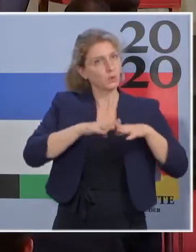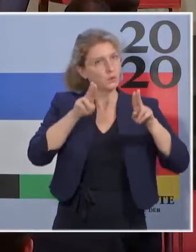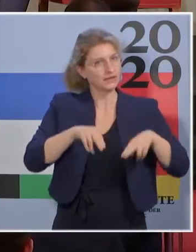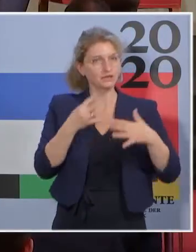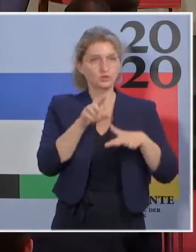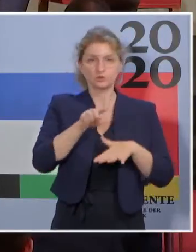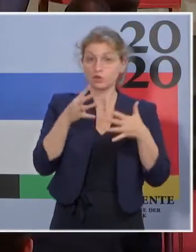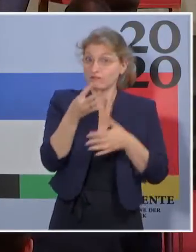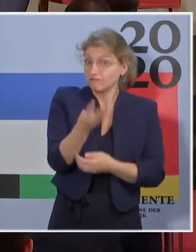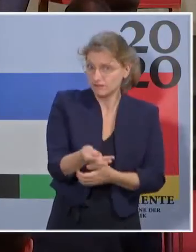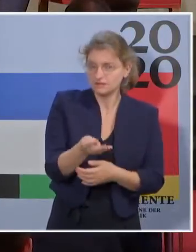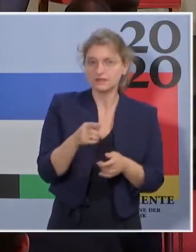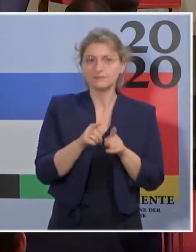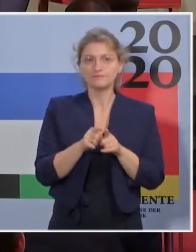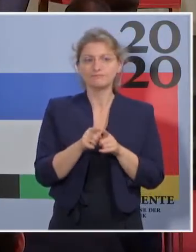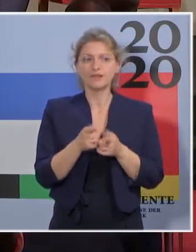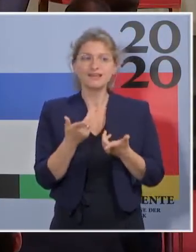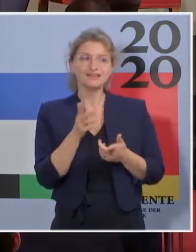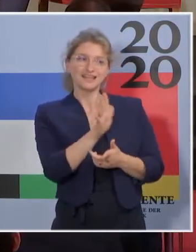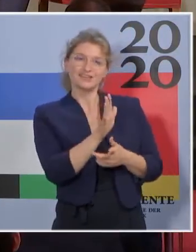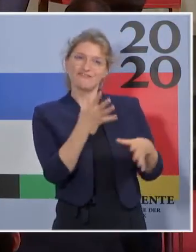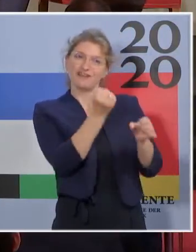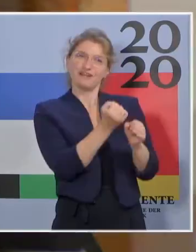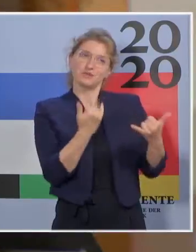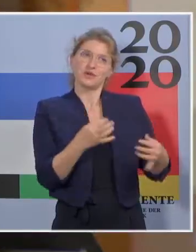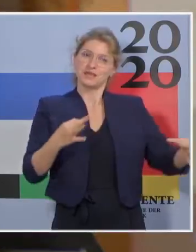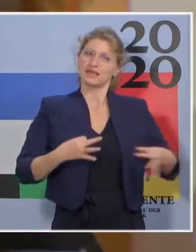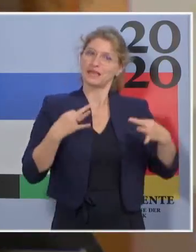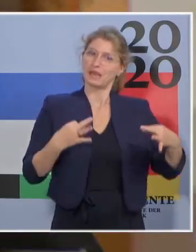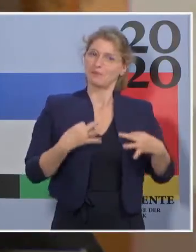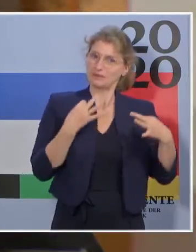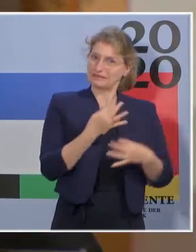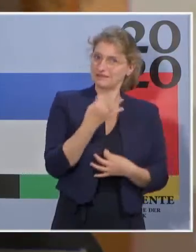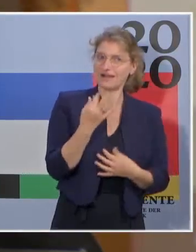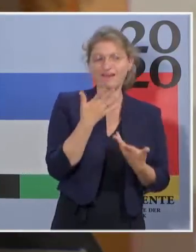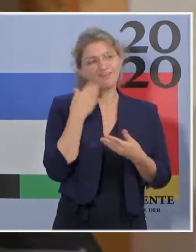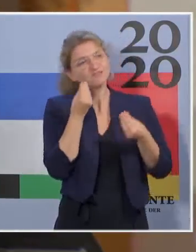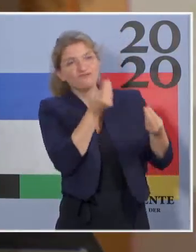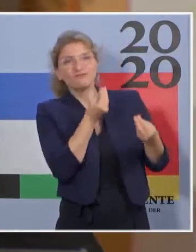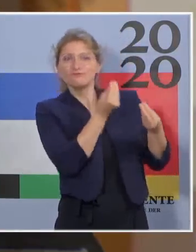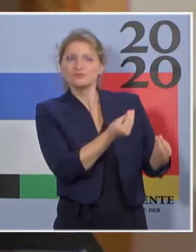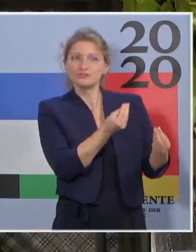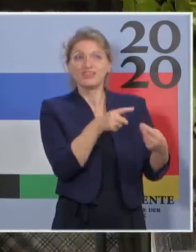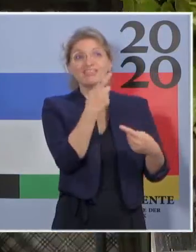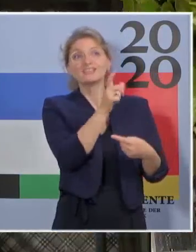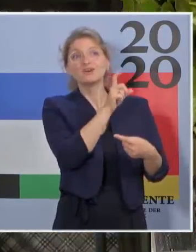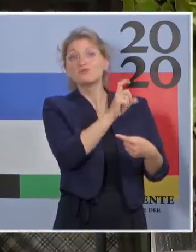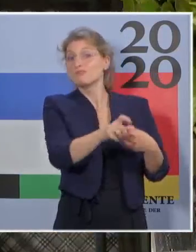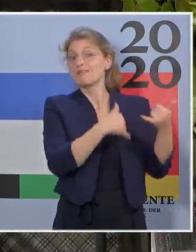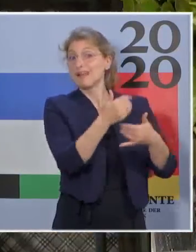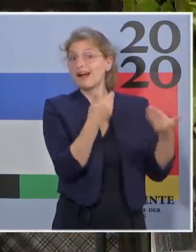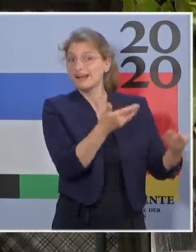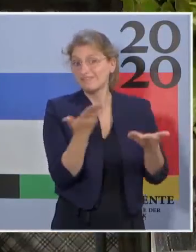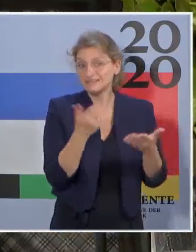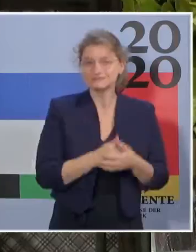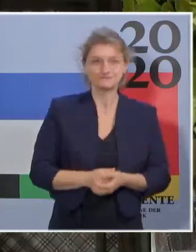wünschen Sie der Verfassung zu Ihrem Geburtstag und was wünschen Sie sich für die Verfassung für die nächsten 100 Jahre? Ja, also